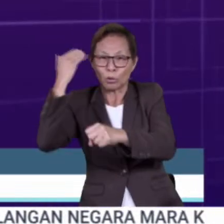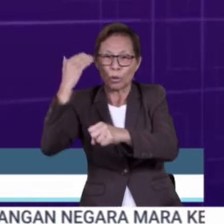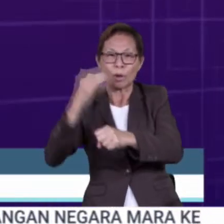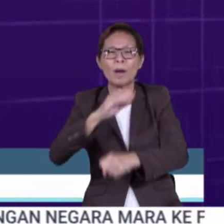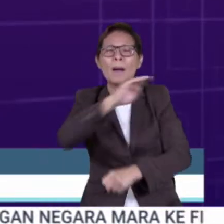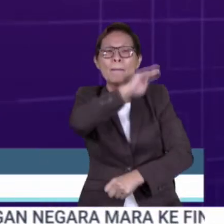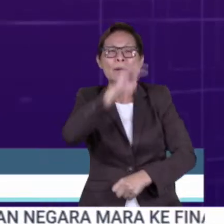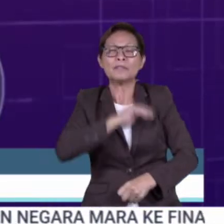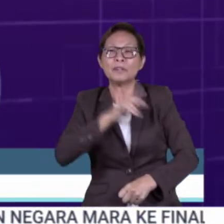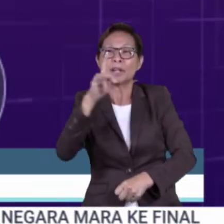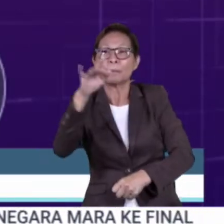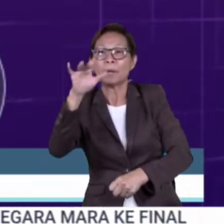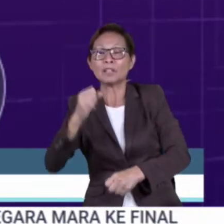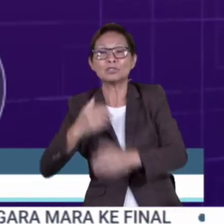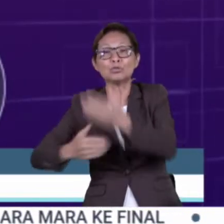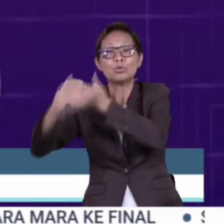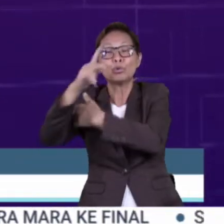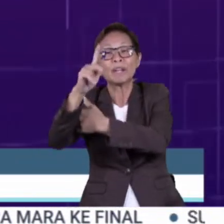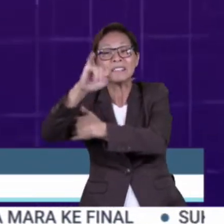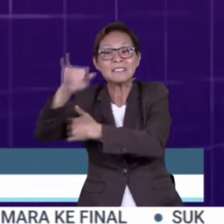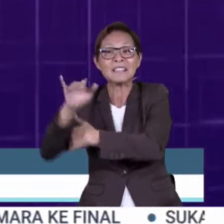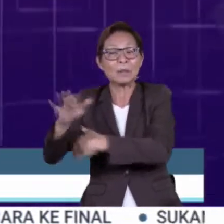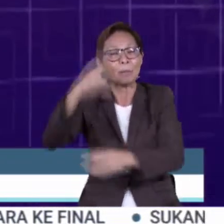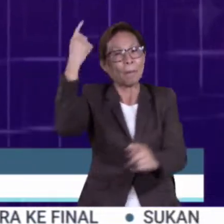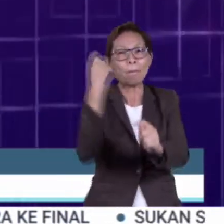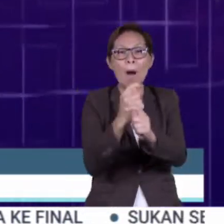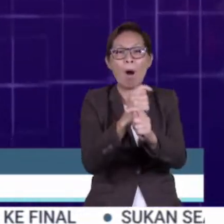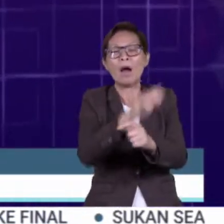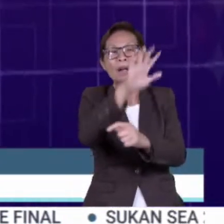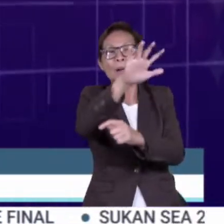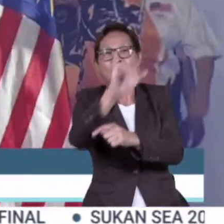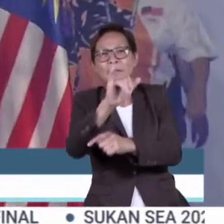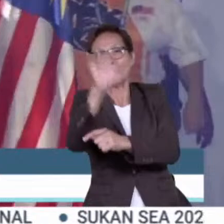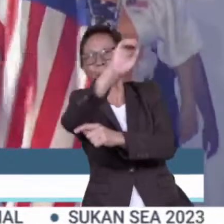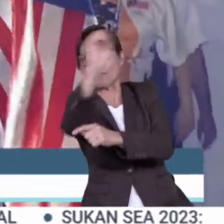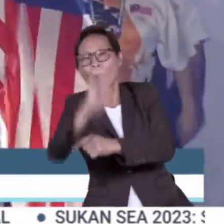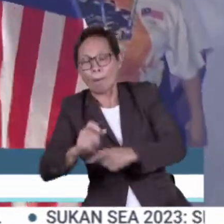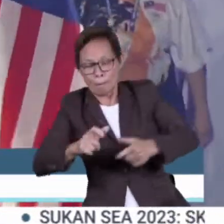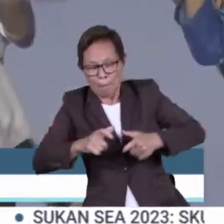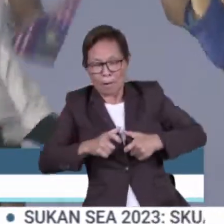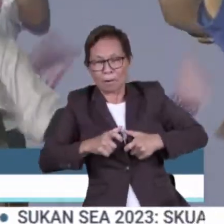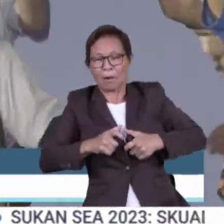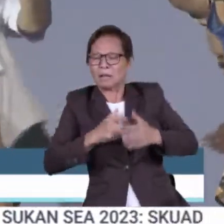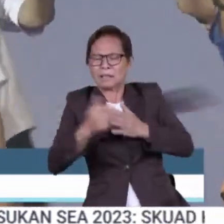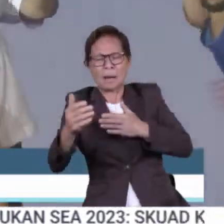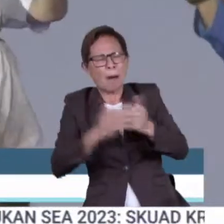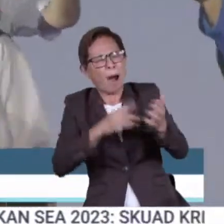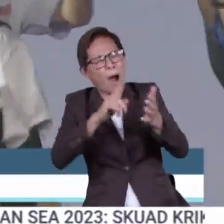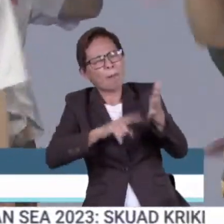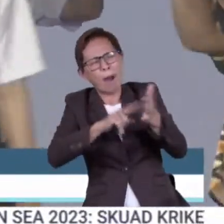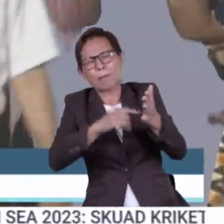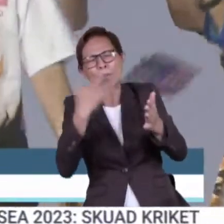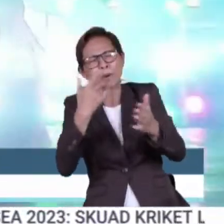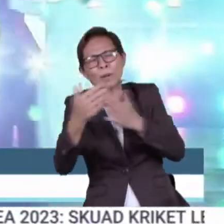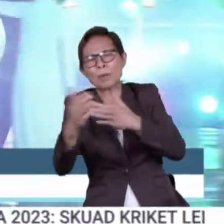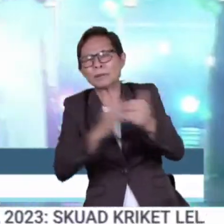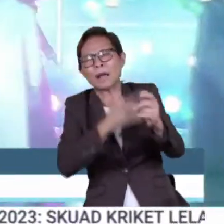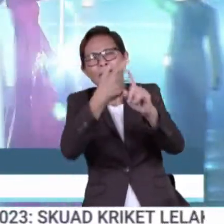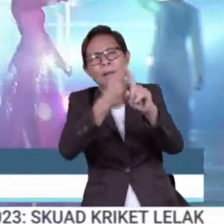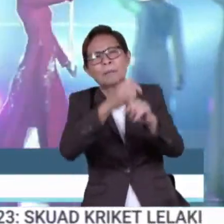Belia dan Sukan ketika itu, Khairi Jamaluddin, menetapkan 56% pingat tanpa mengira warna daripada 35